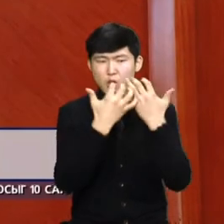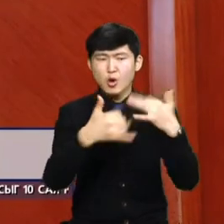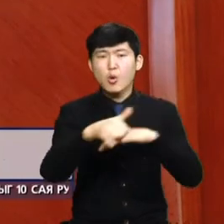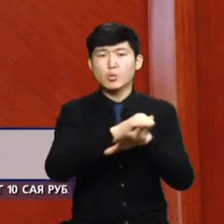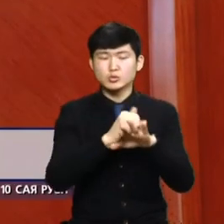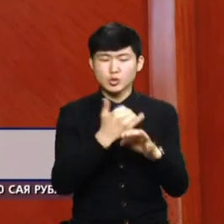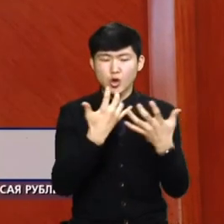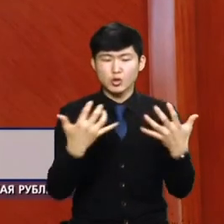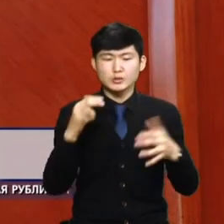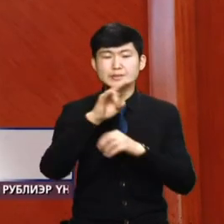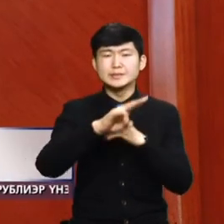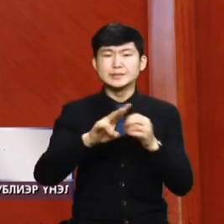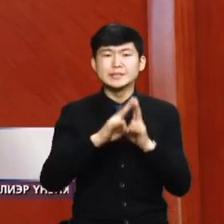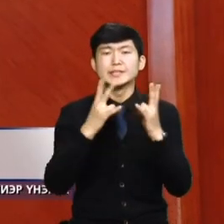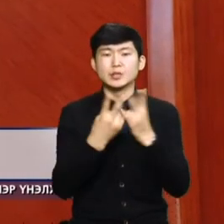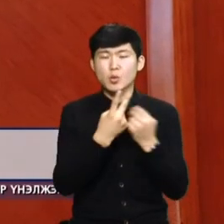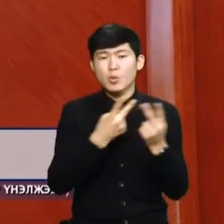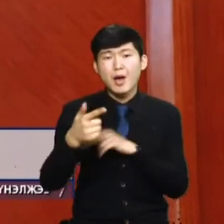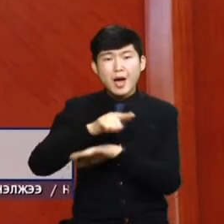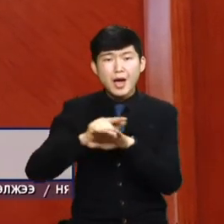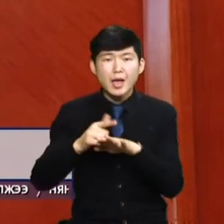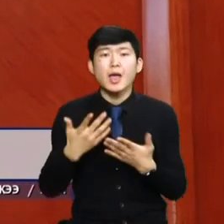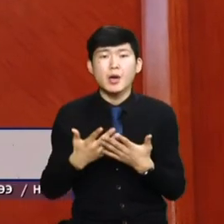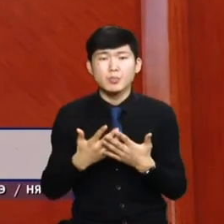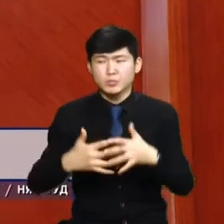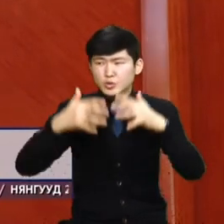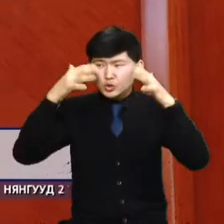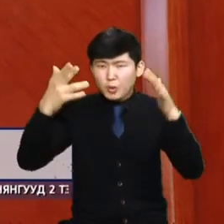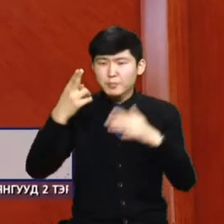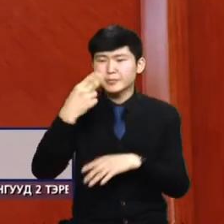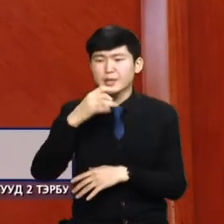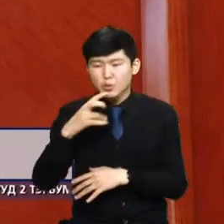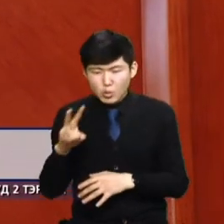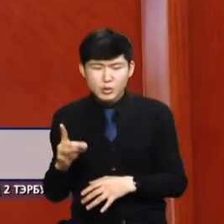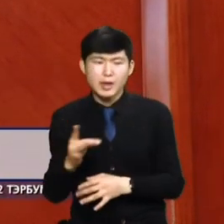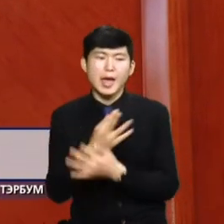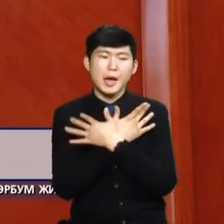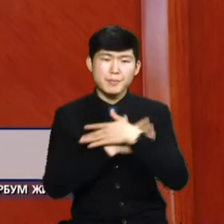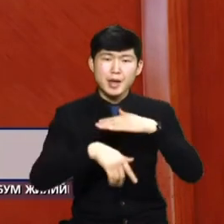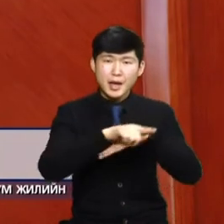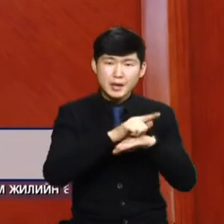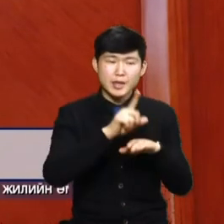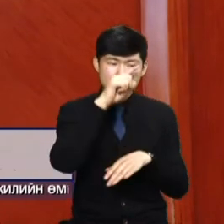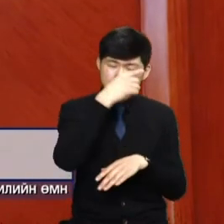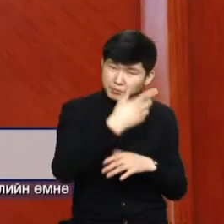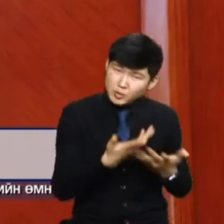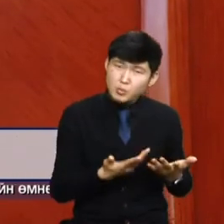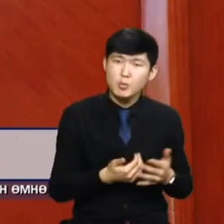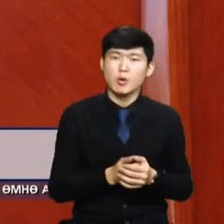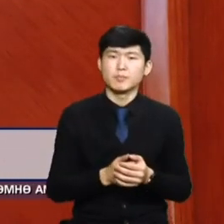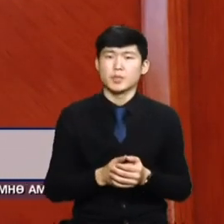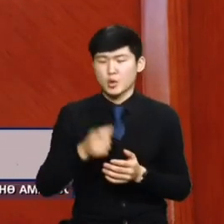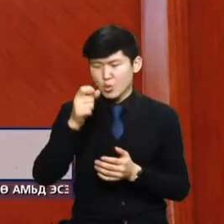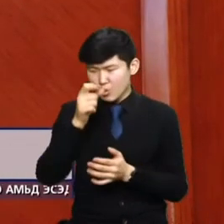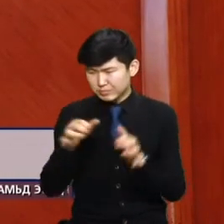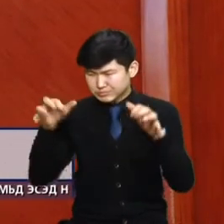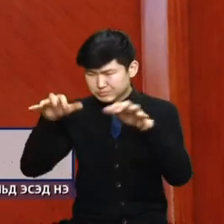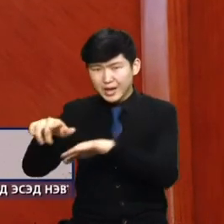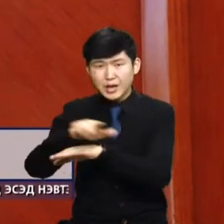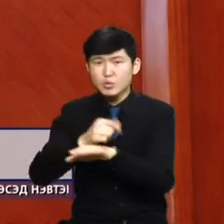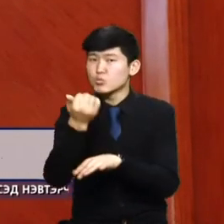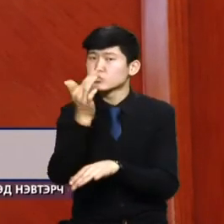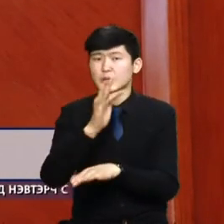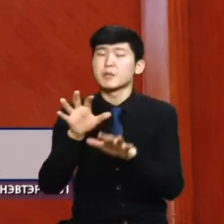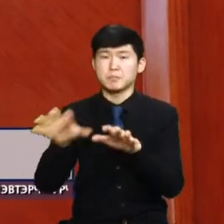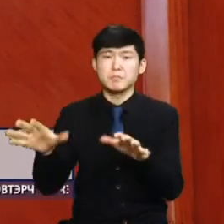нийтийн газар, хол нийтийн үйлчлэгээний газрууд томоохон дэлгүүр хош амралтын газар, солил эмнэлэг за мөн одоо хүн ам төвлөрсөн газруудад бол